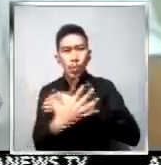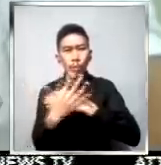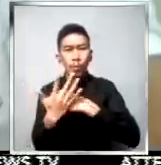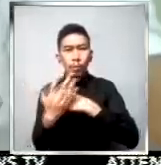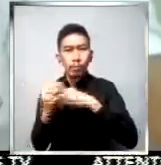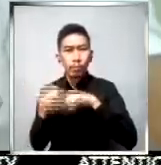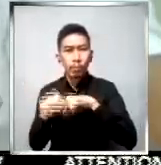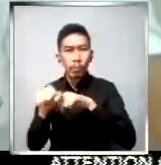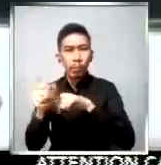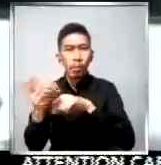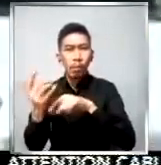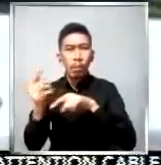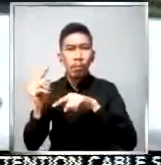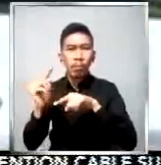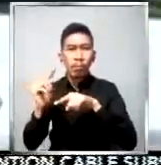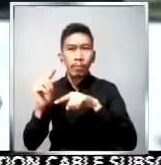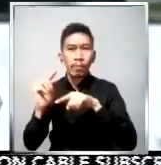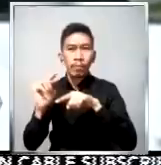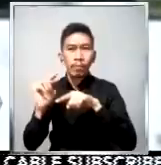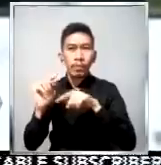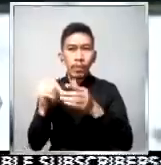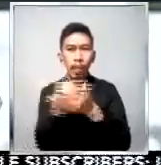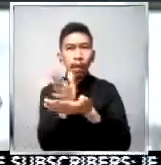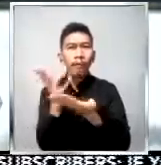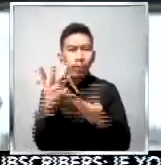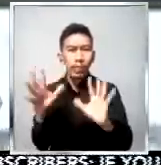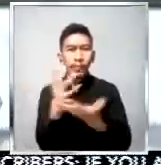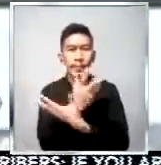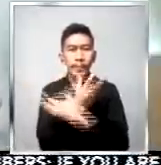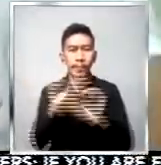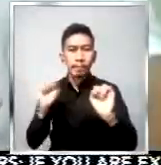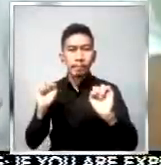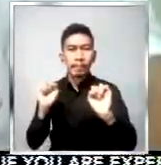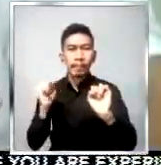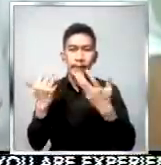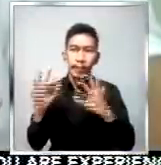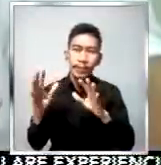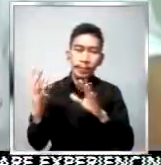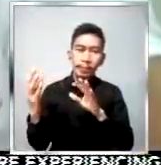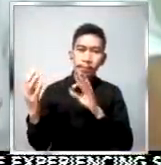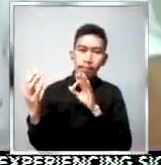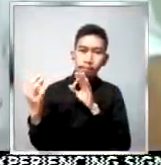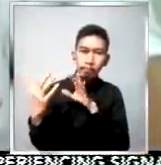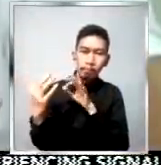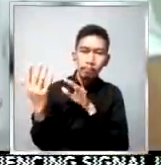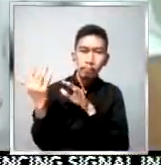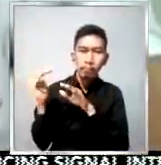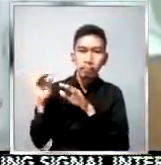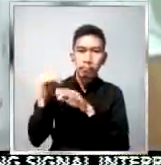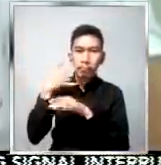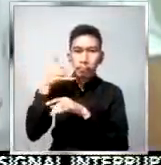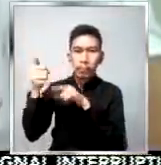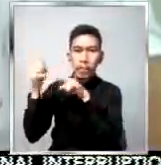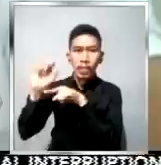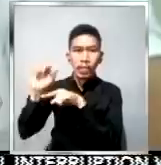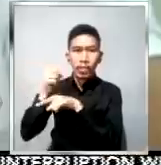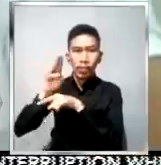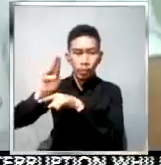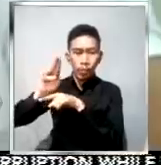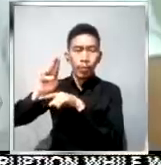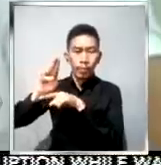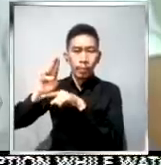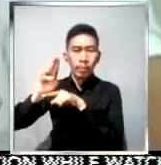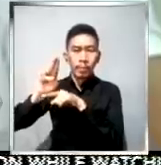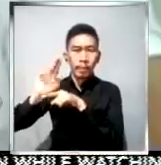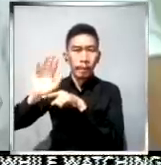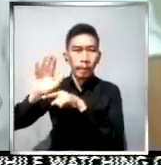yung iba nakuha naman na. Nakipag-coordinate kami doon sa LGU, particular ng provincial government, meron silang